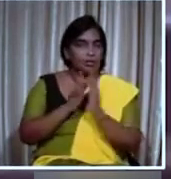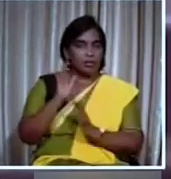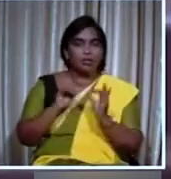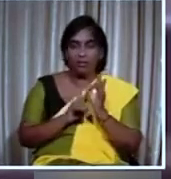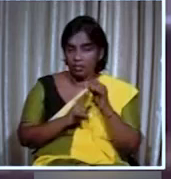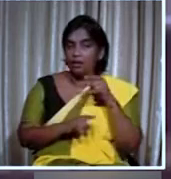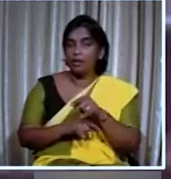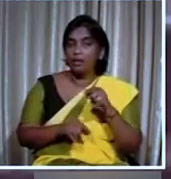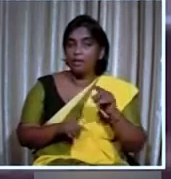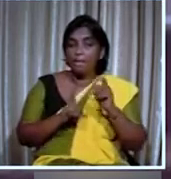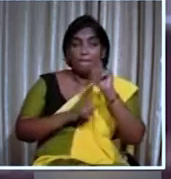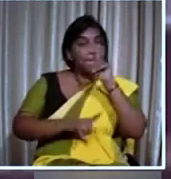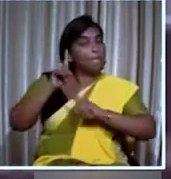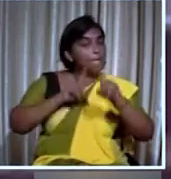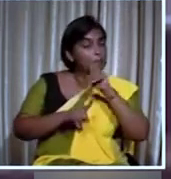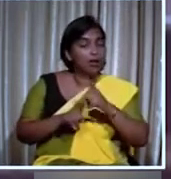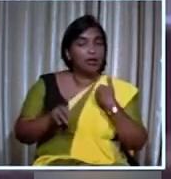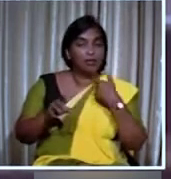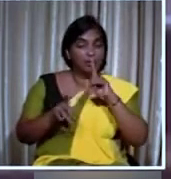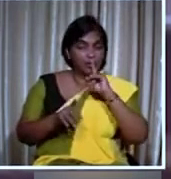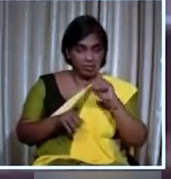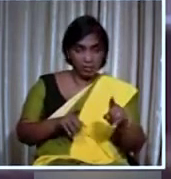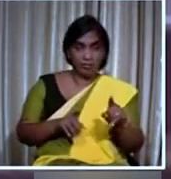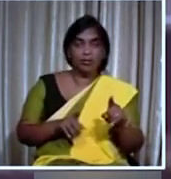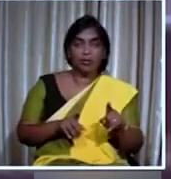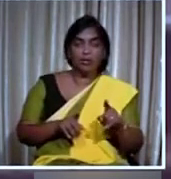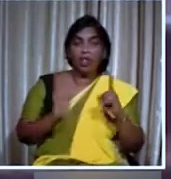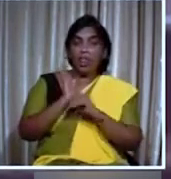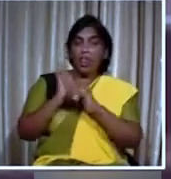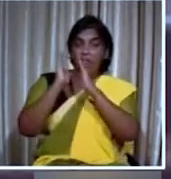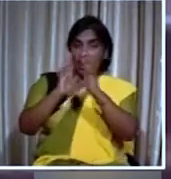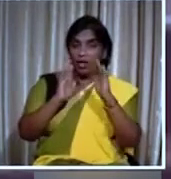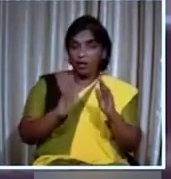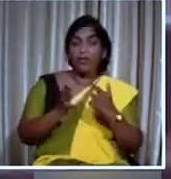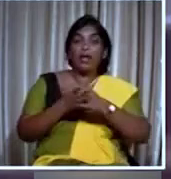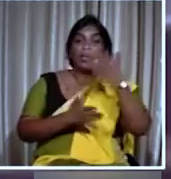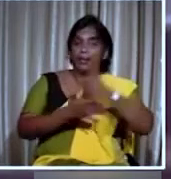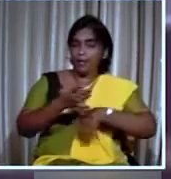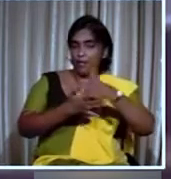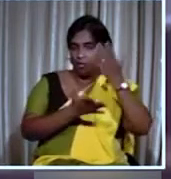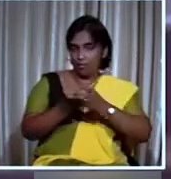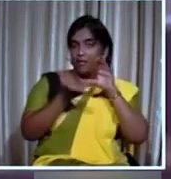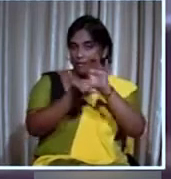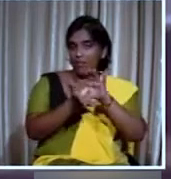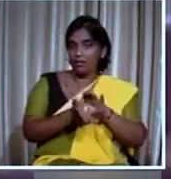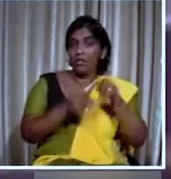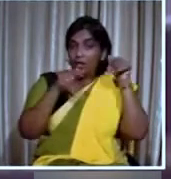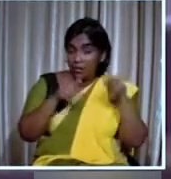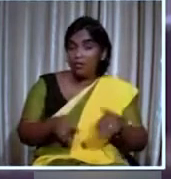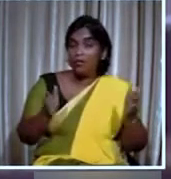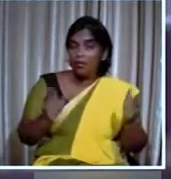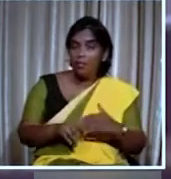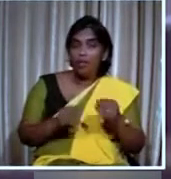මන්ත්‍රීතුමියනි පාර්ලිමේන්තුවට දාලා තියෙනවා පුස්තකාලේට වාර්තා ටික. තාම බැරි වෙලා